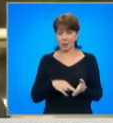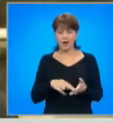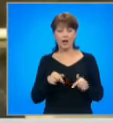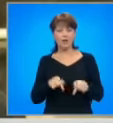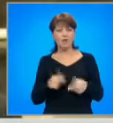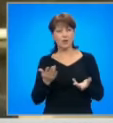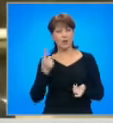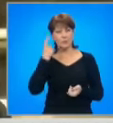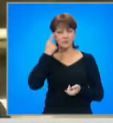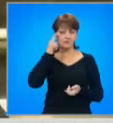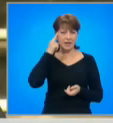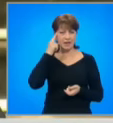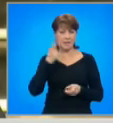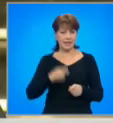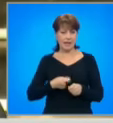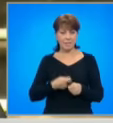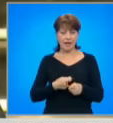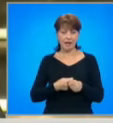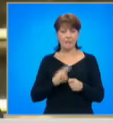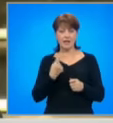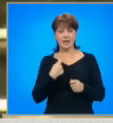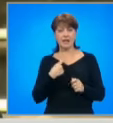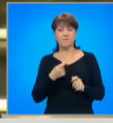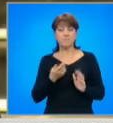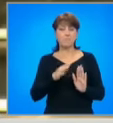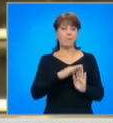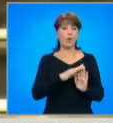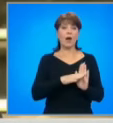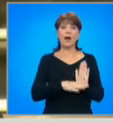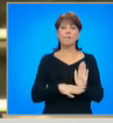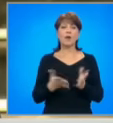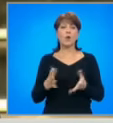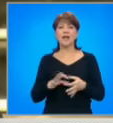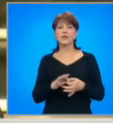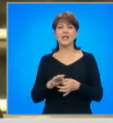да направим е да оптимизираме програмата, която е свързана с